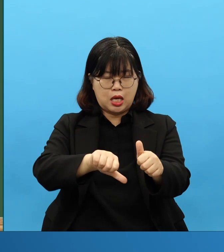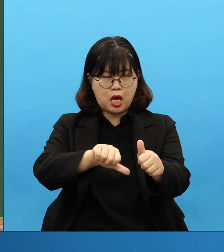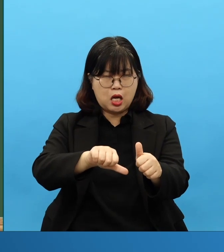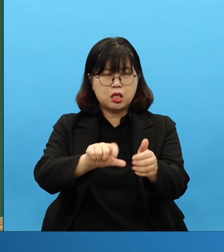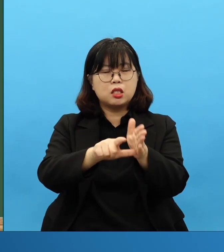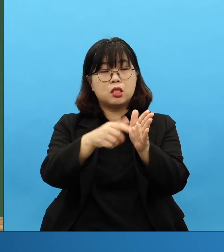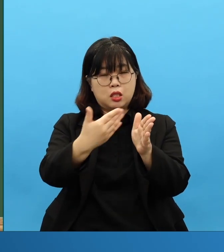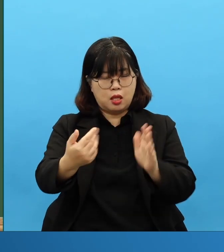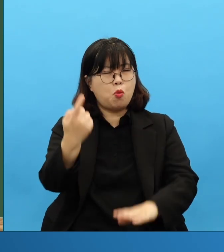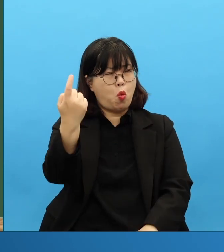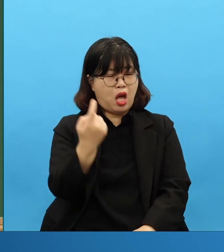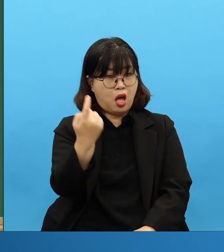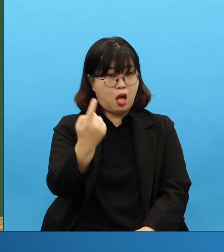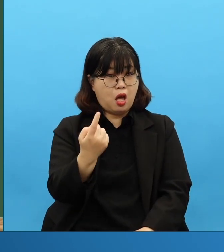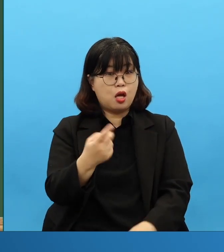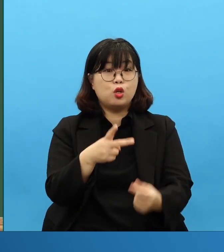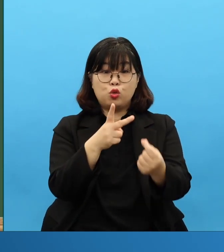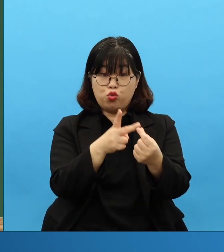災いの時代、病気の時代、そして3番です。